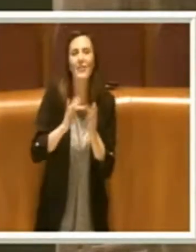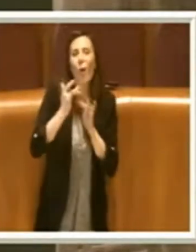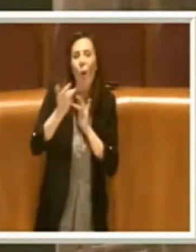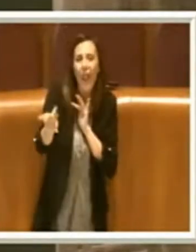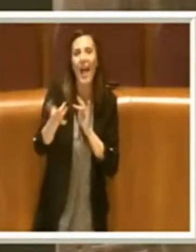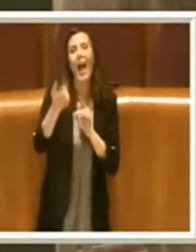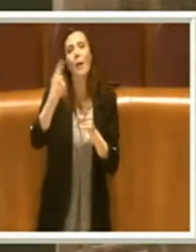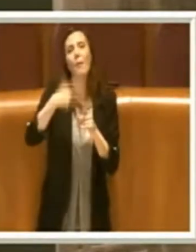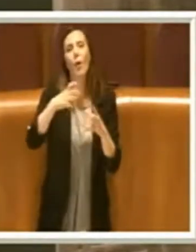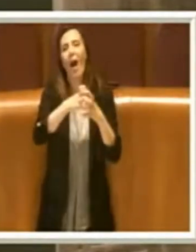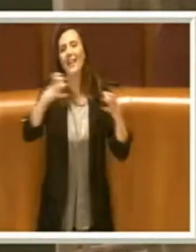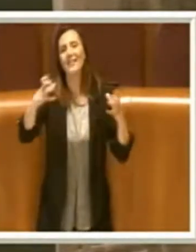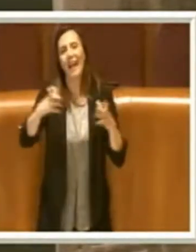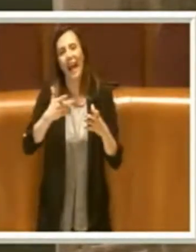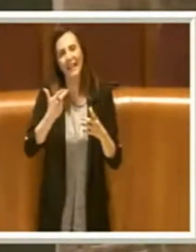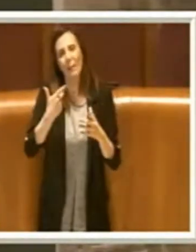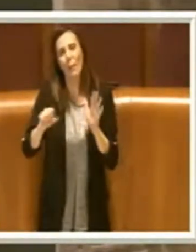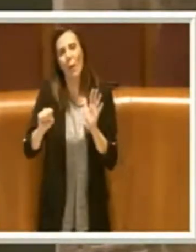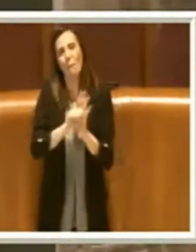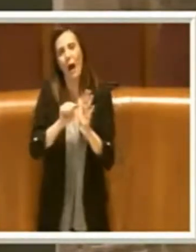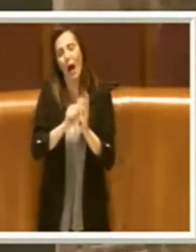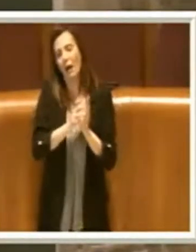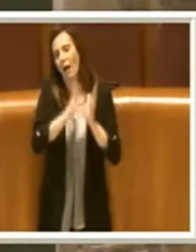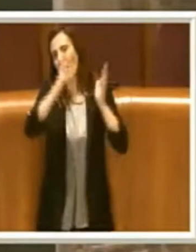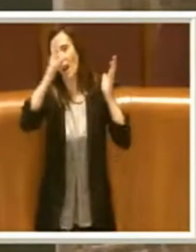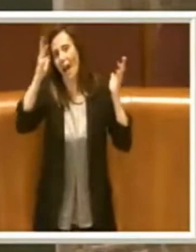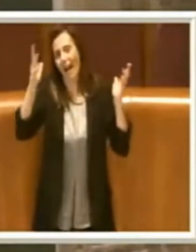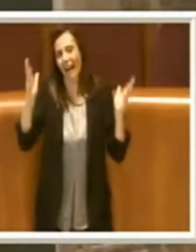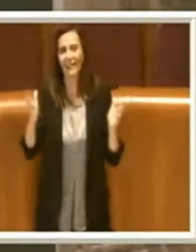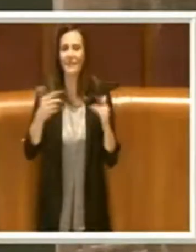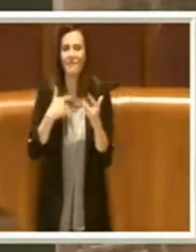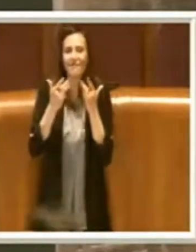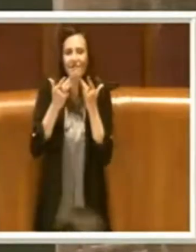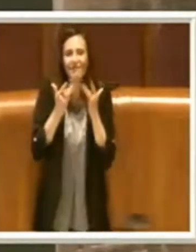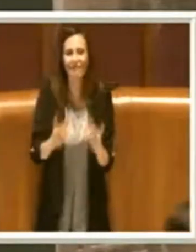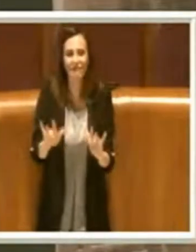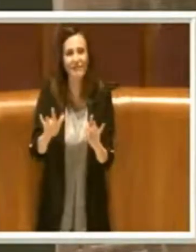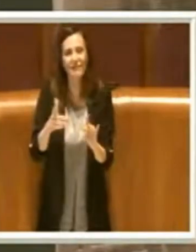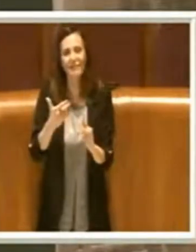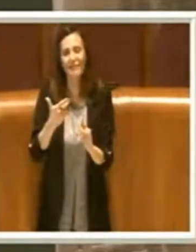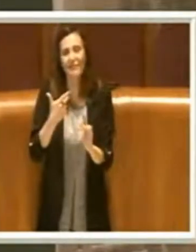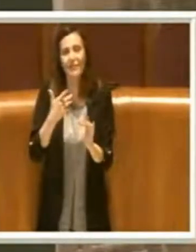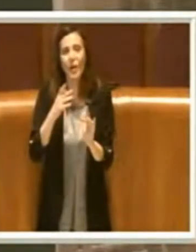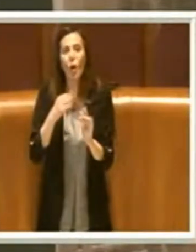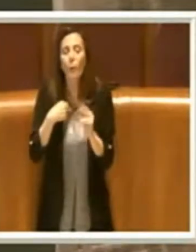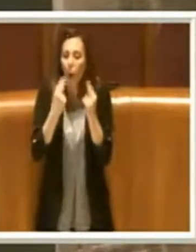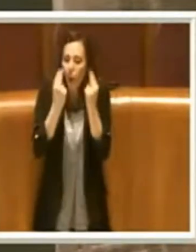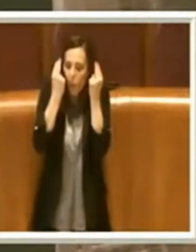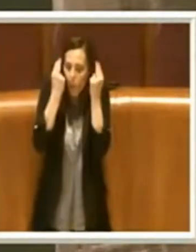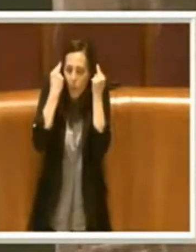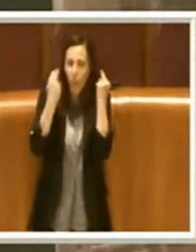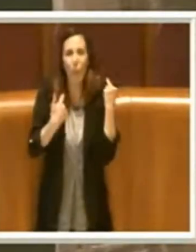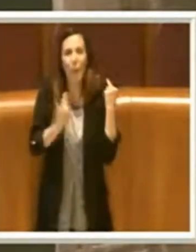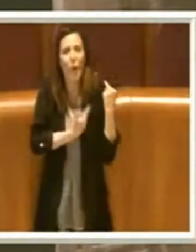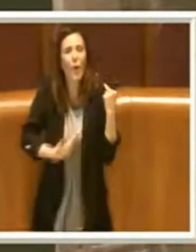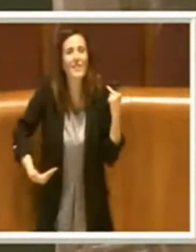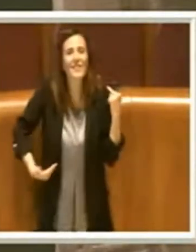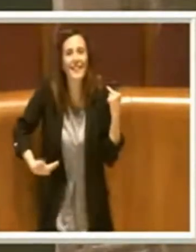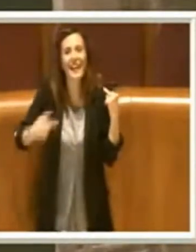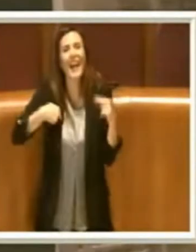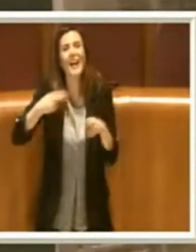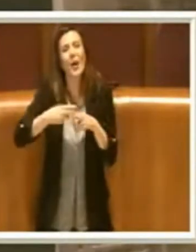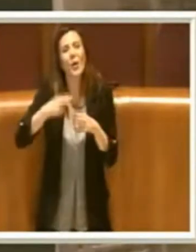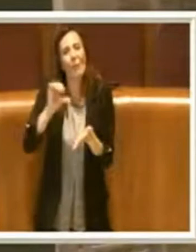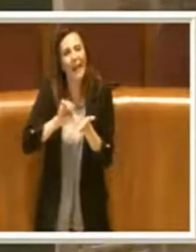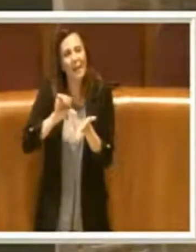quello che io chiedo è semplicemente ancora come consigli umile consigliere di roma capitale e di